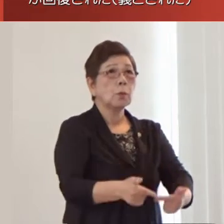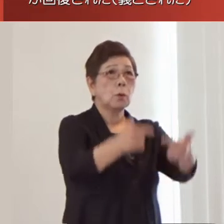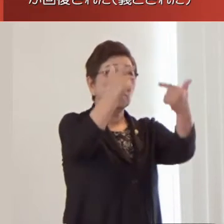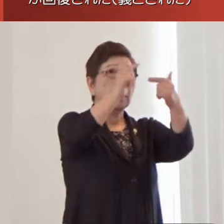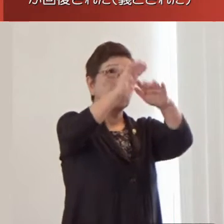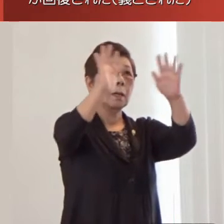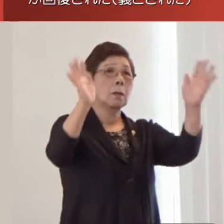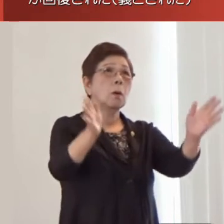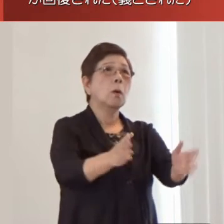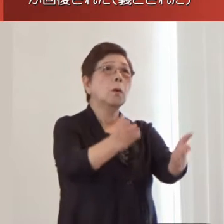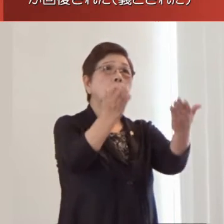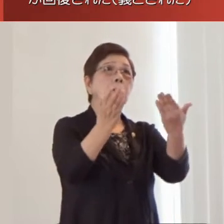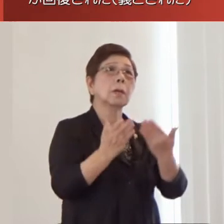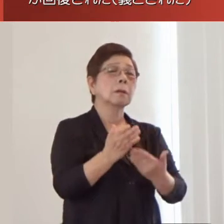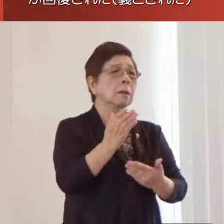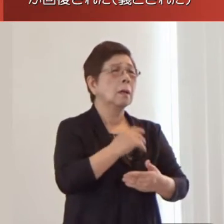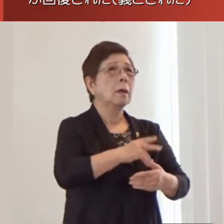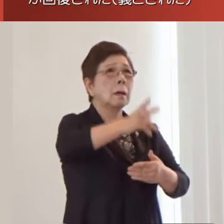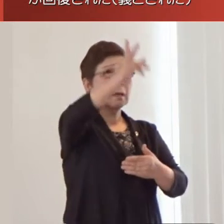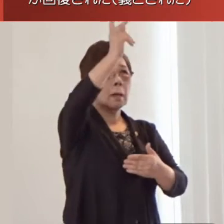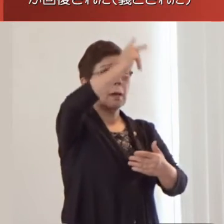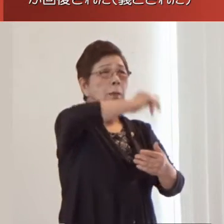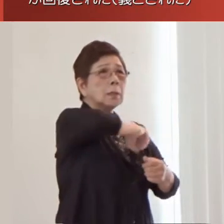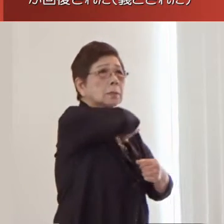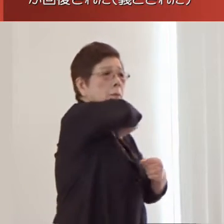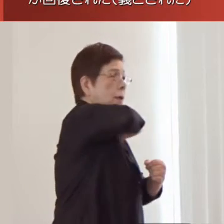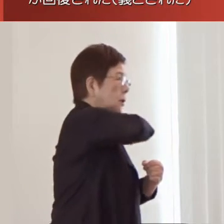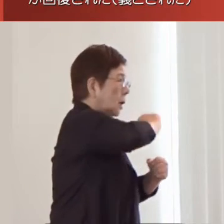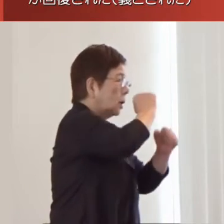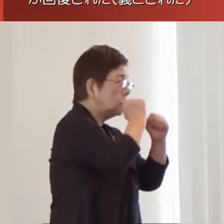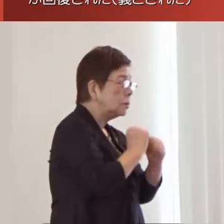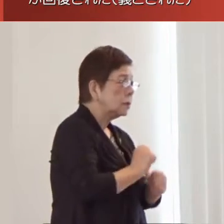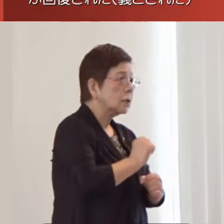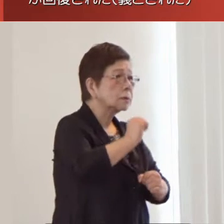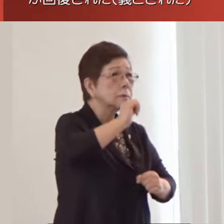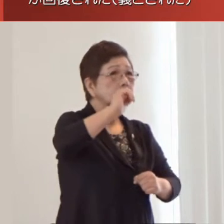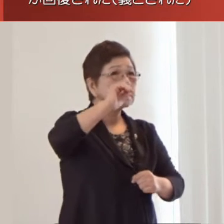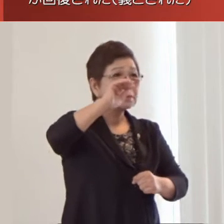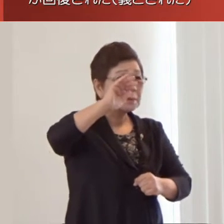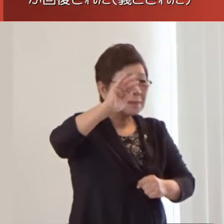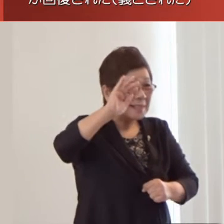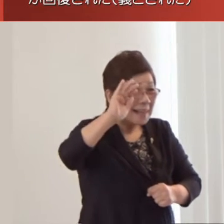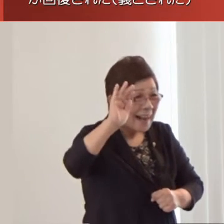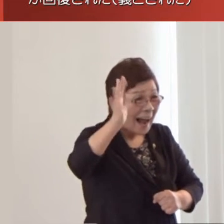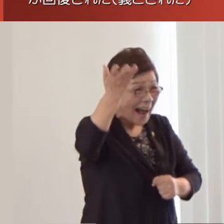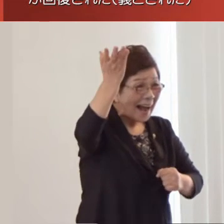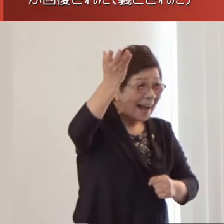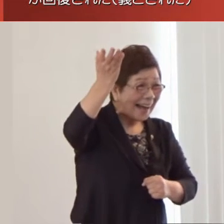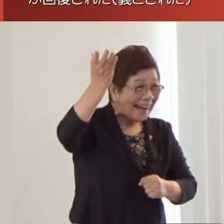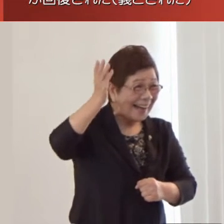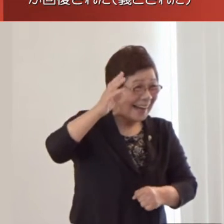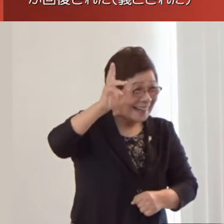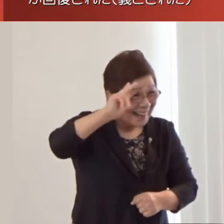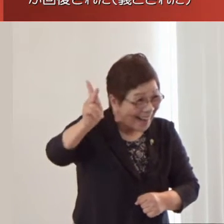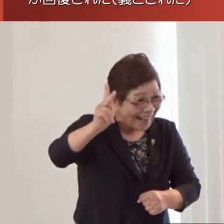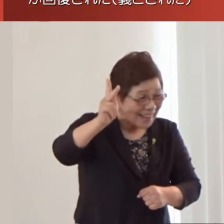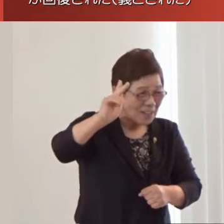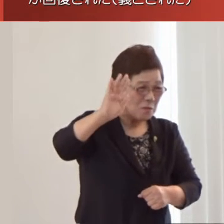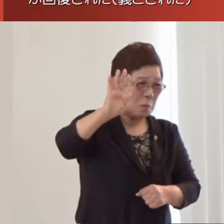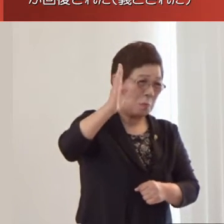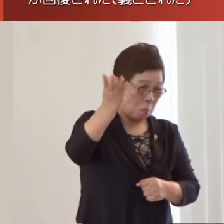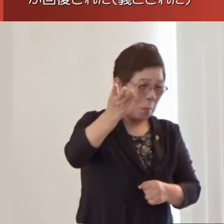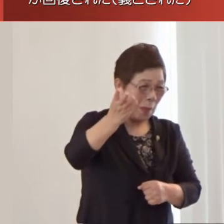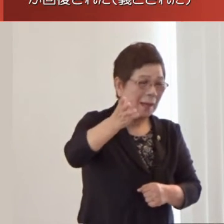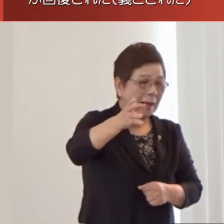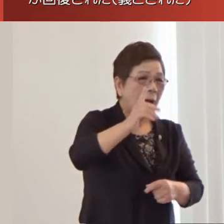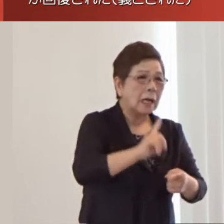ち罪を犯して神に背いているんですが、ただキリストイエスによる贖いの